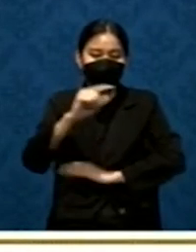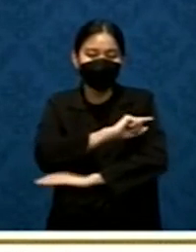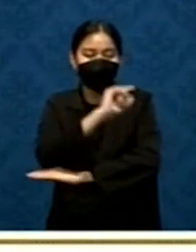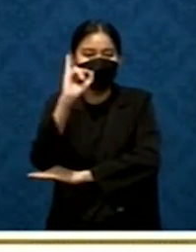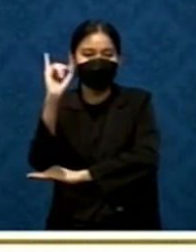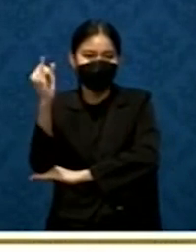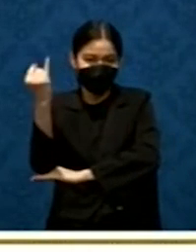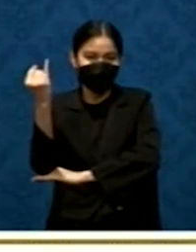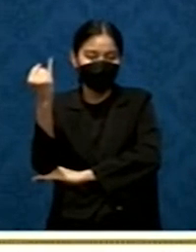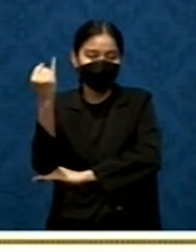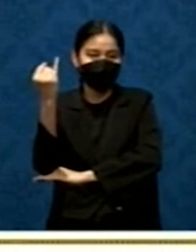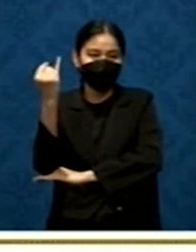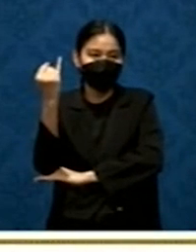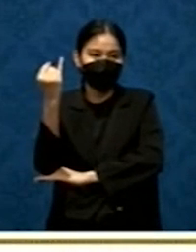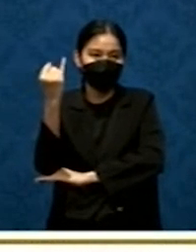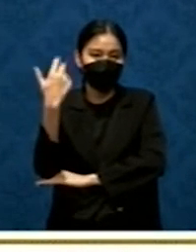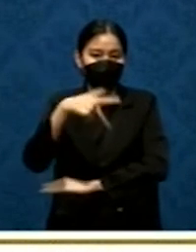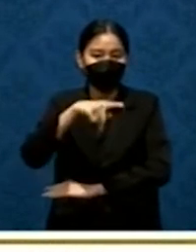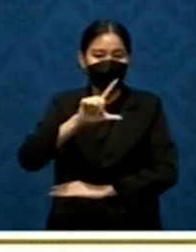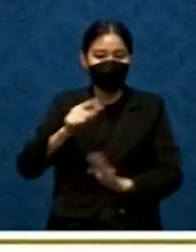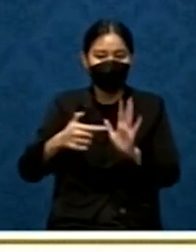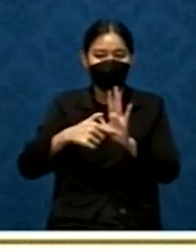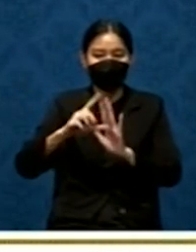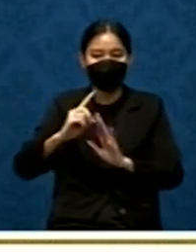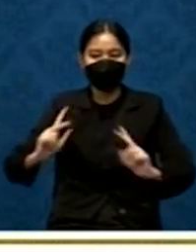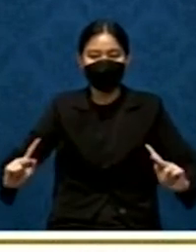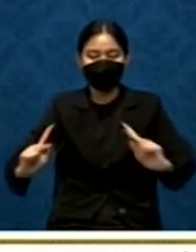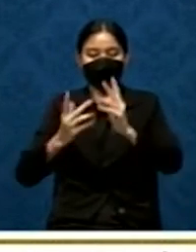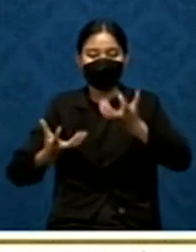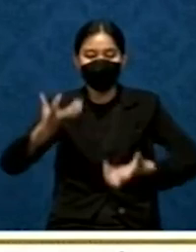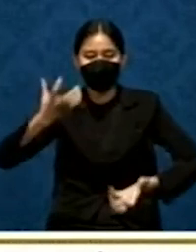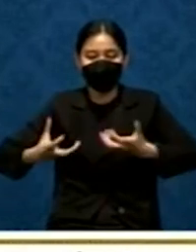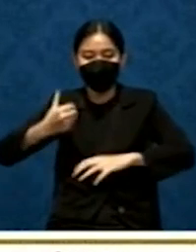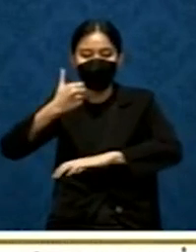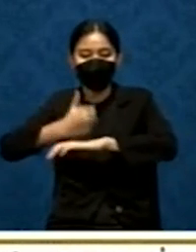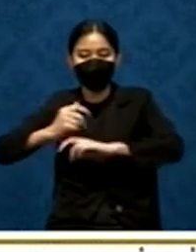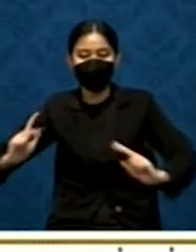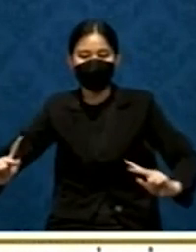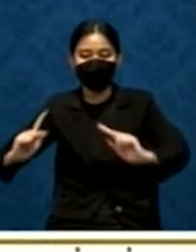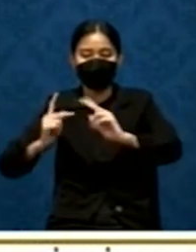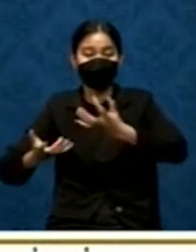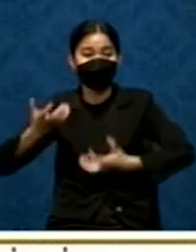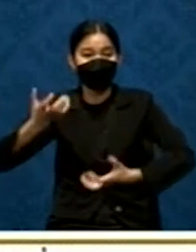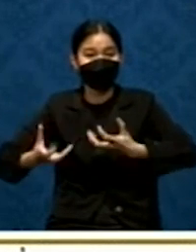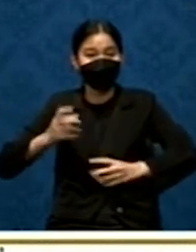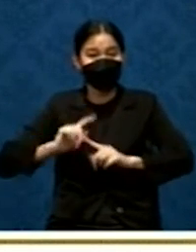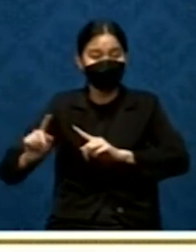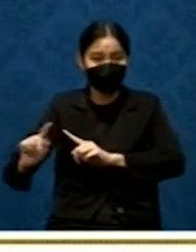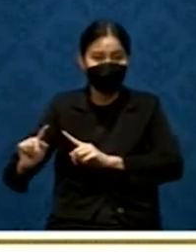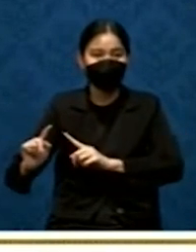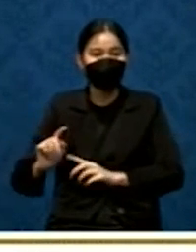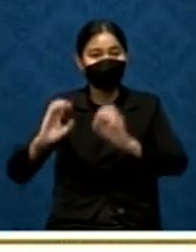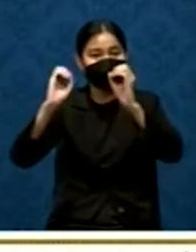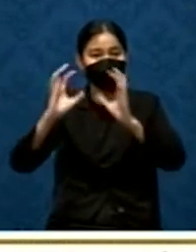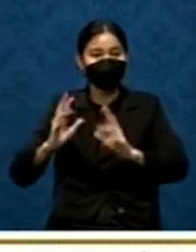านะครับโดยมีท่านปลัดกระทรวงยุติธรรมและผู้บริหารกระทรวงยุติธรรมแล้วก็ท่านรองศาสตราจ